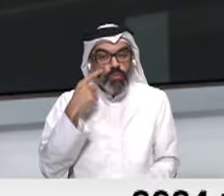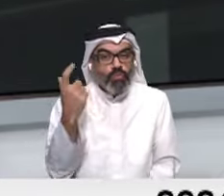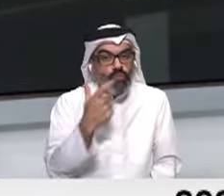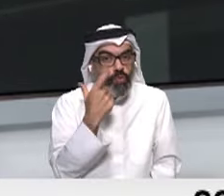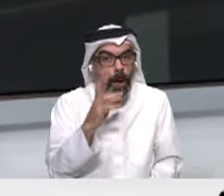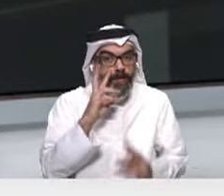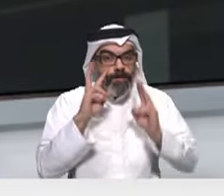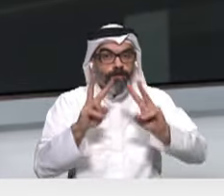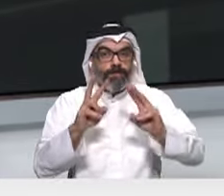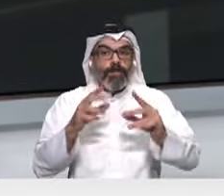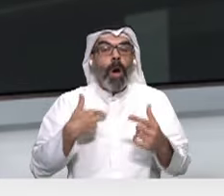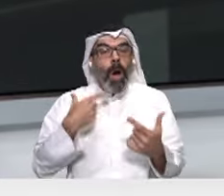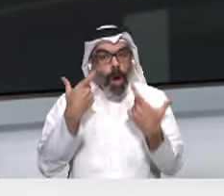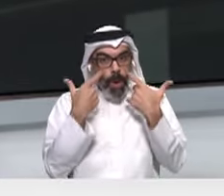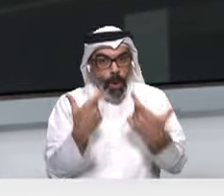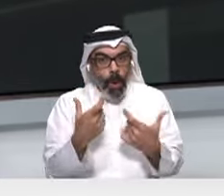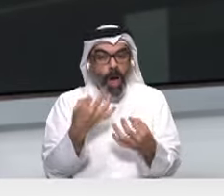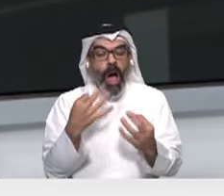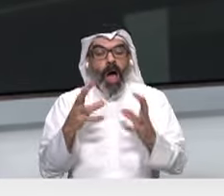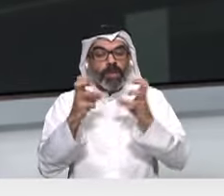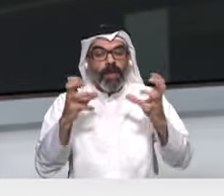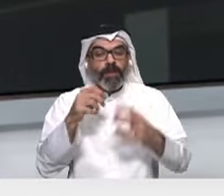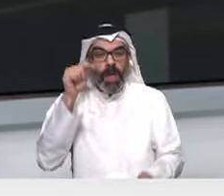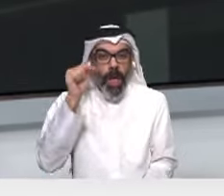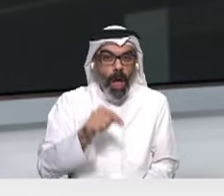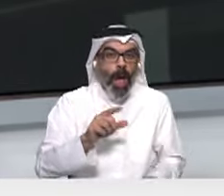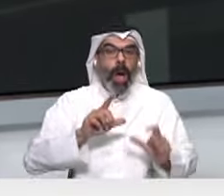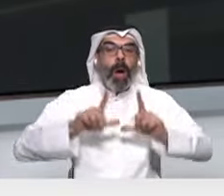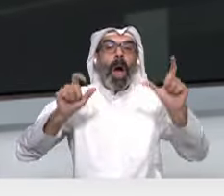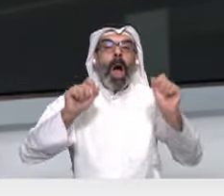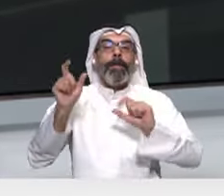الجويه لاخذ معلومات وتفاصيل اد عن حاله الطقس نشرنا الجويه تنتهي